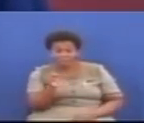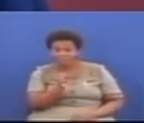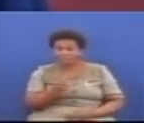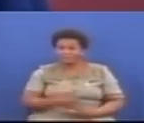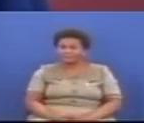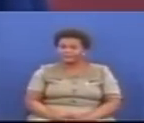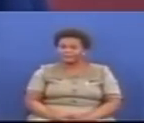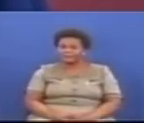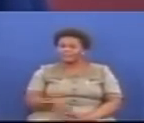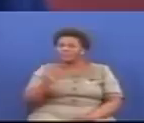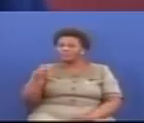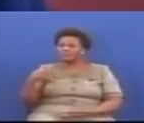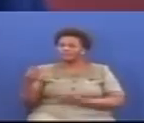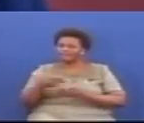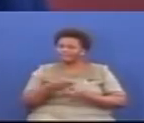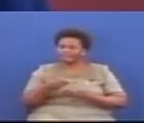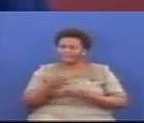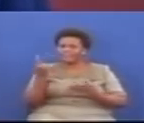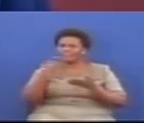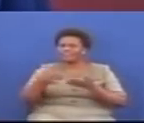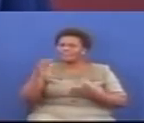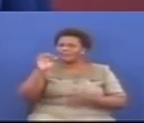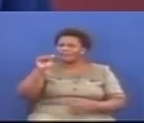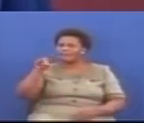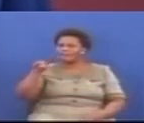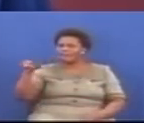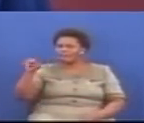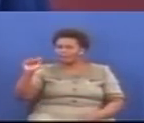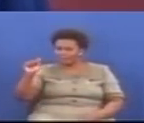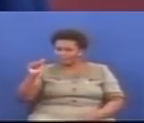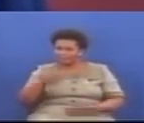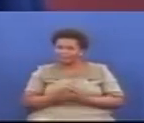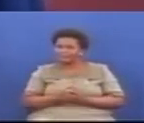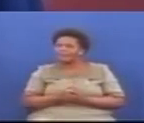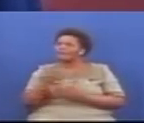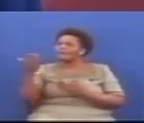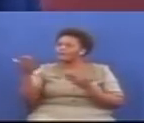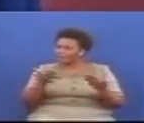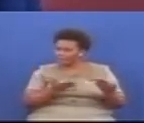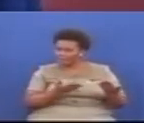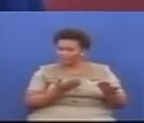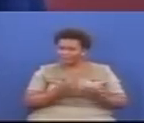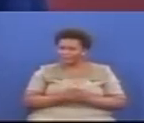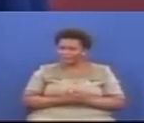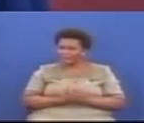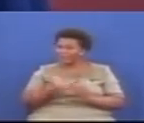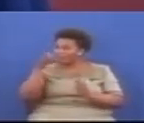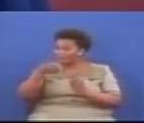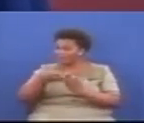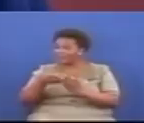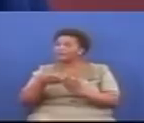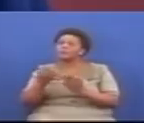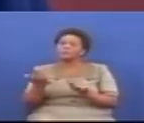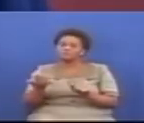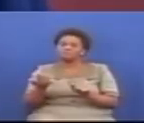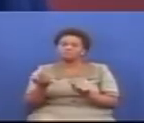lakini yuko mjukuu mwingine Ana Emmanuel Kuese, karibuni sana. Kama mjafika nafuata afika baadaye